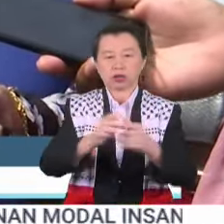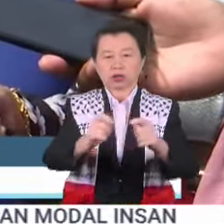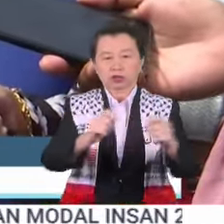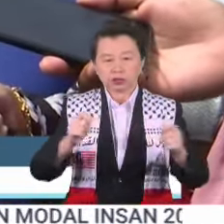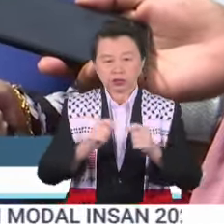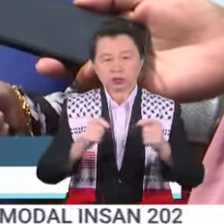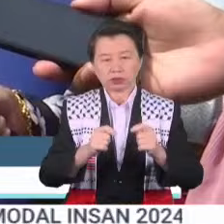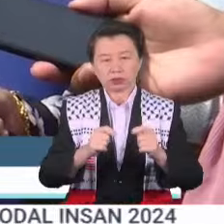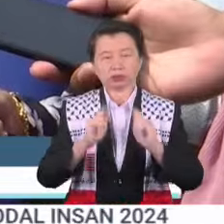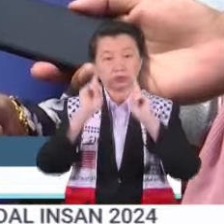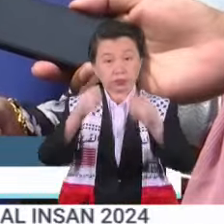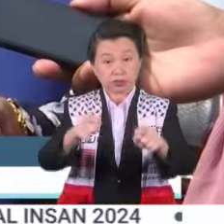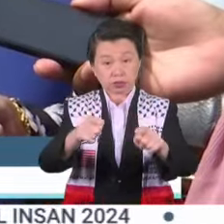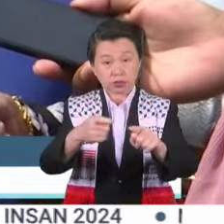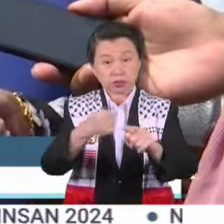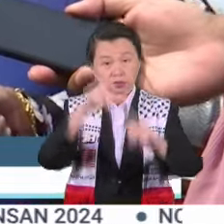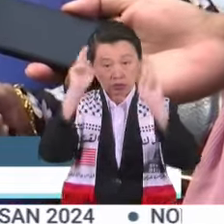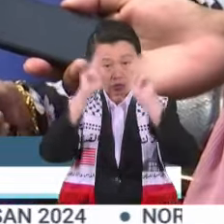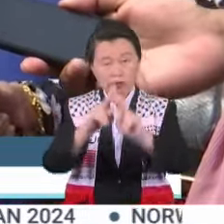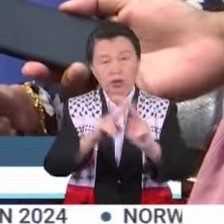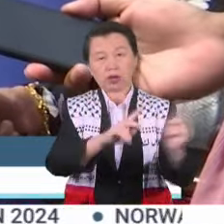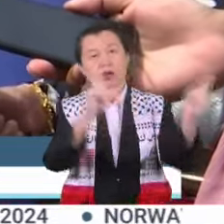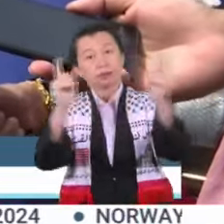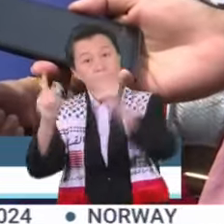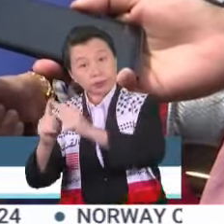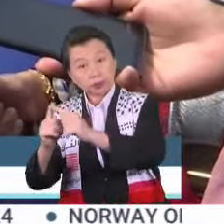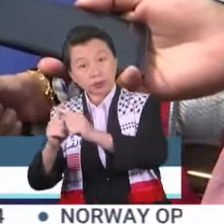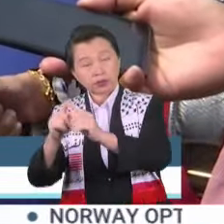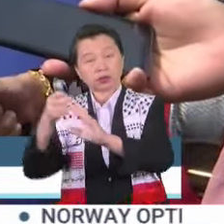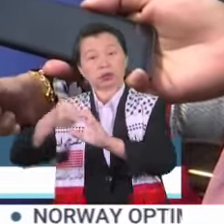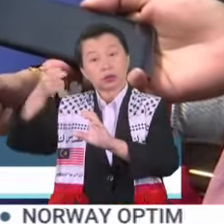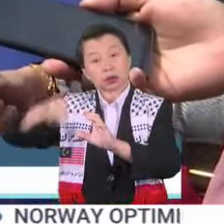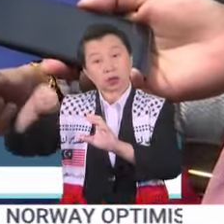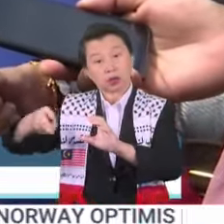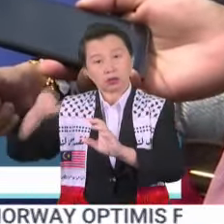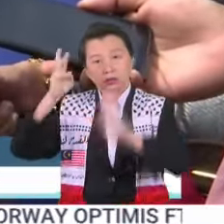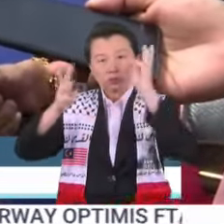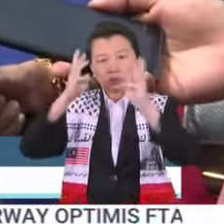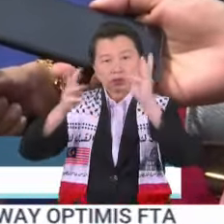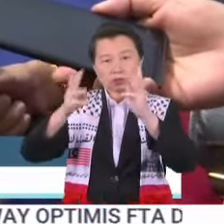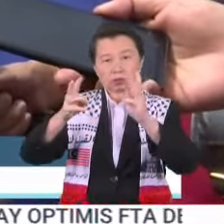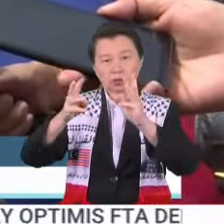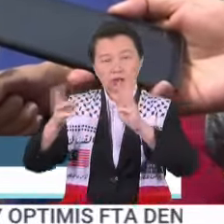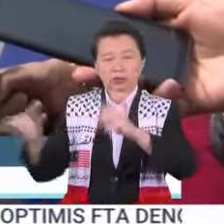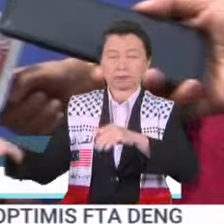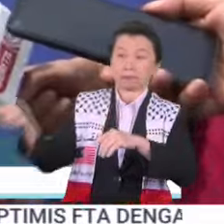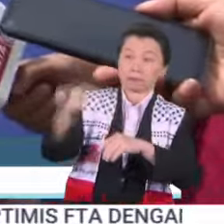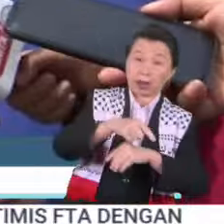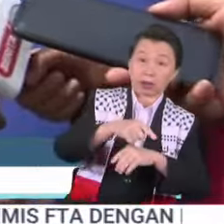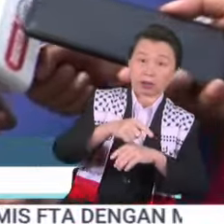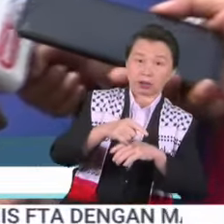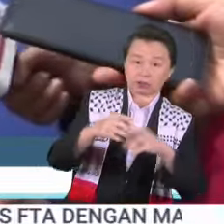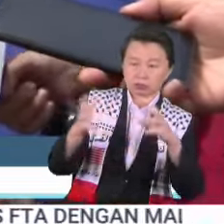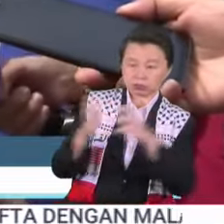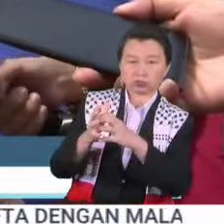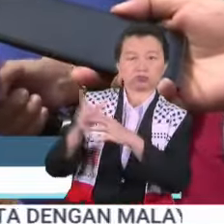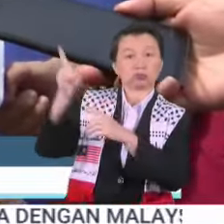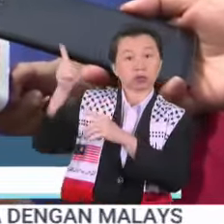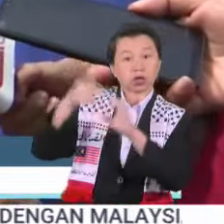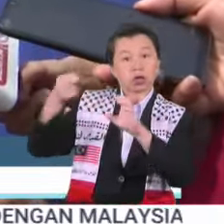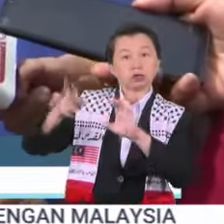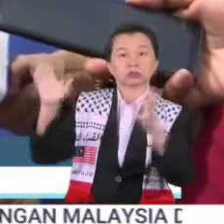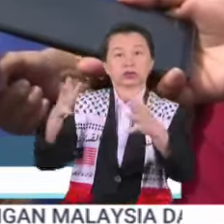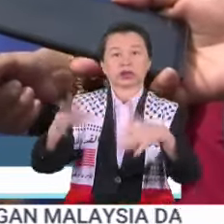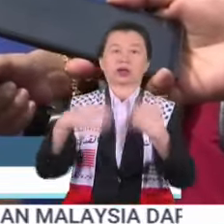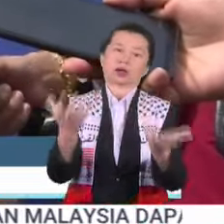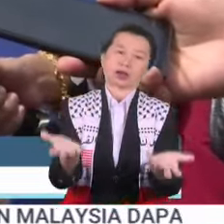tempat yang mereka bertolak. Contohnya daripada Kuantan, kalau mereka pergi ke Kuala Lumpur, mereka bimbang mereka tak sempat patah balik sebab tak ada tempat nak cas. Sebab itu